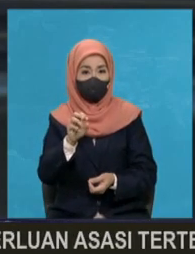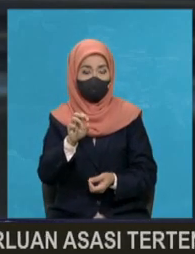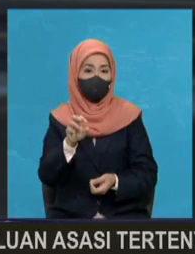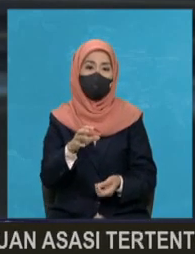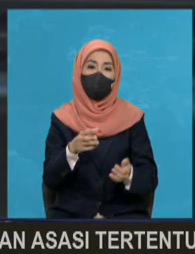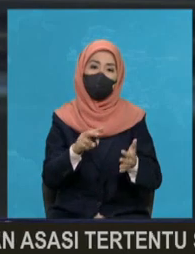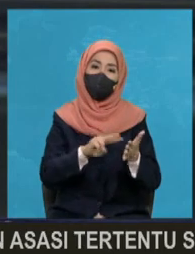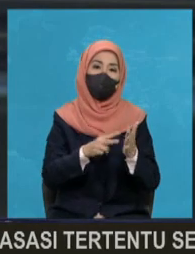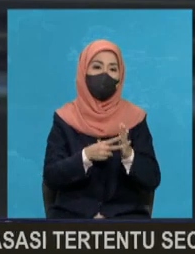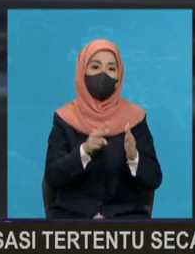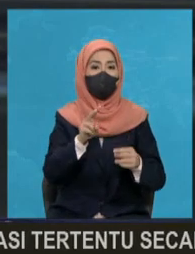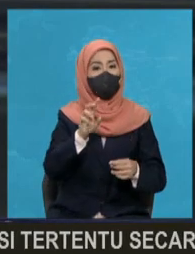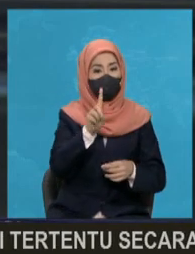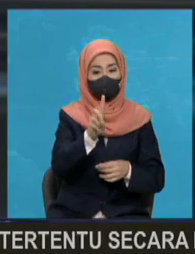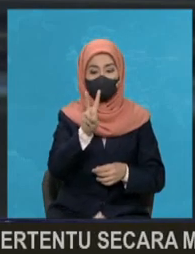Darussalam